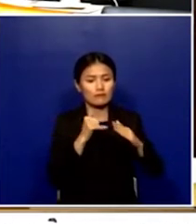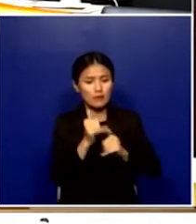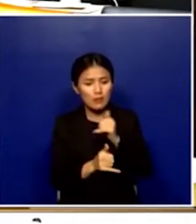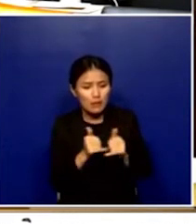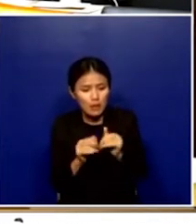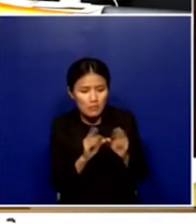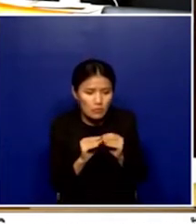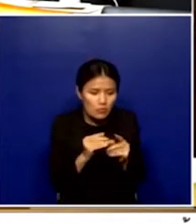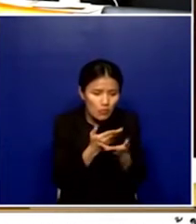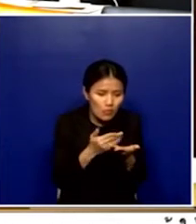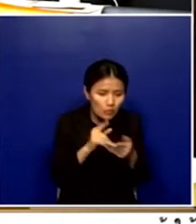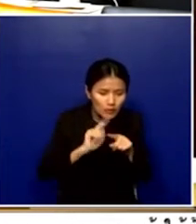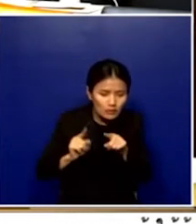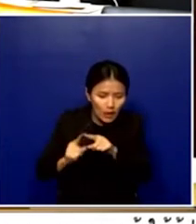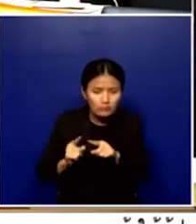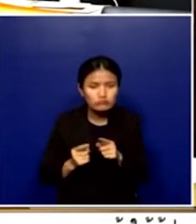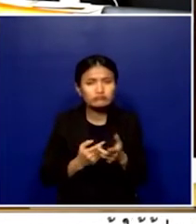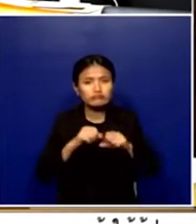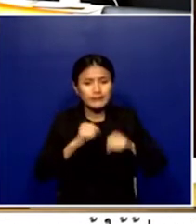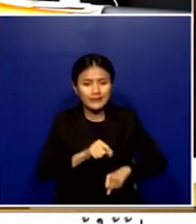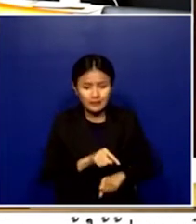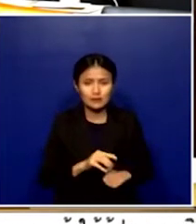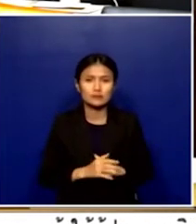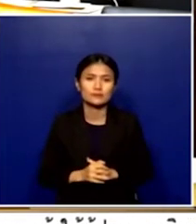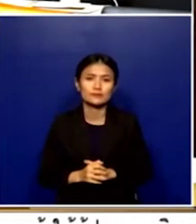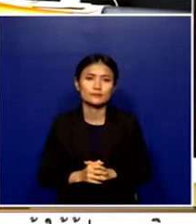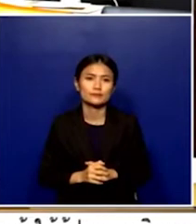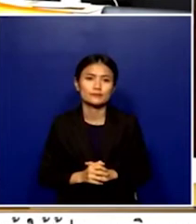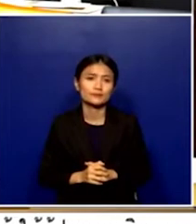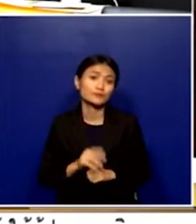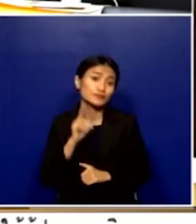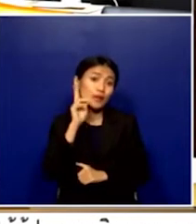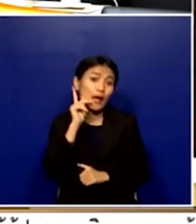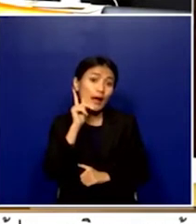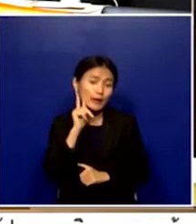้คุวาสนาเขียทงไทยไ้เช่นนี้นะคะ